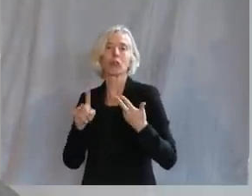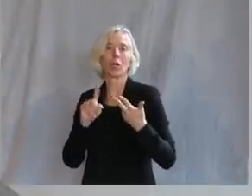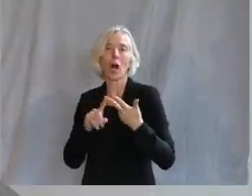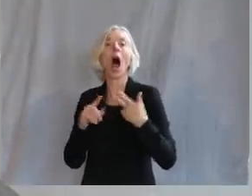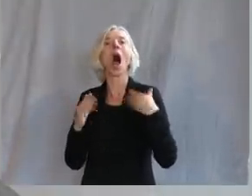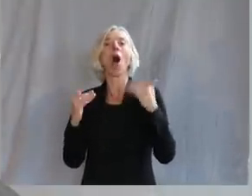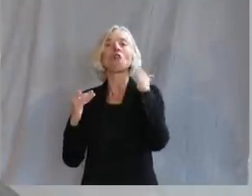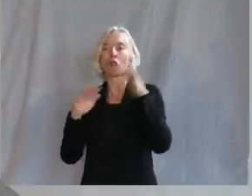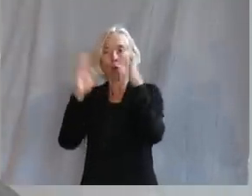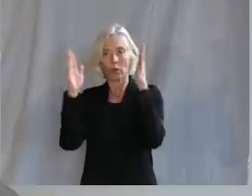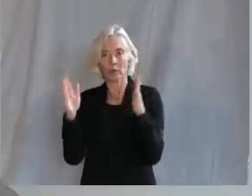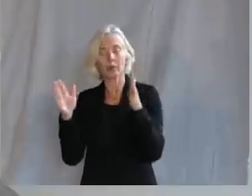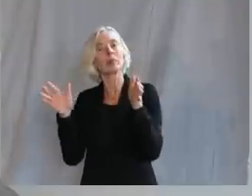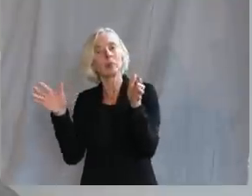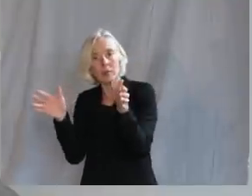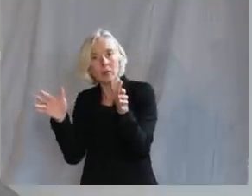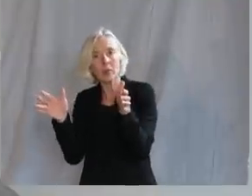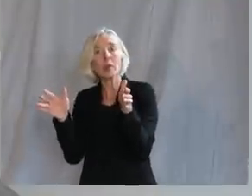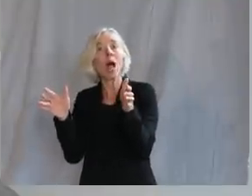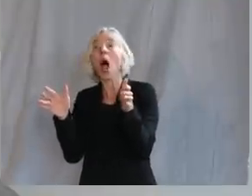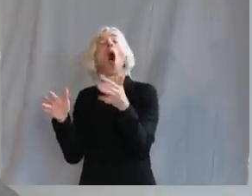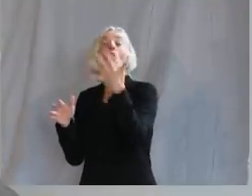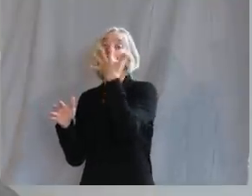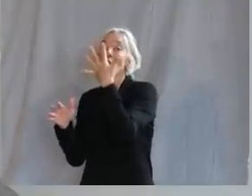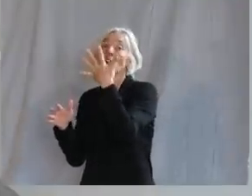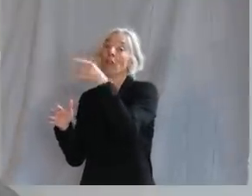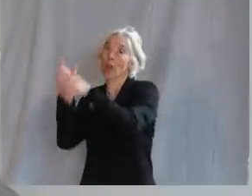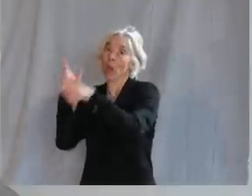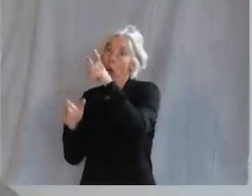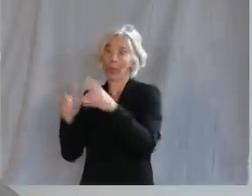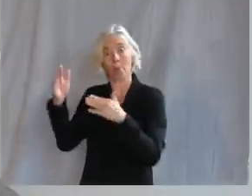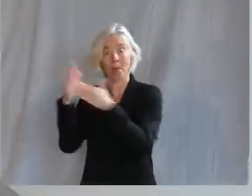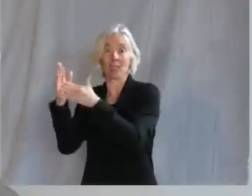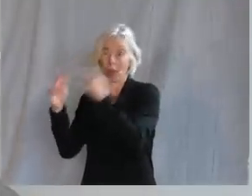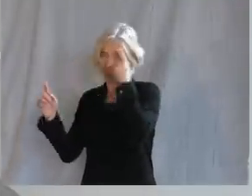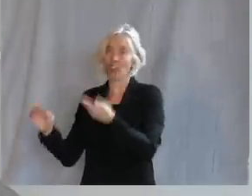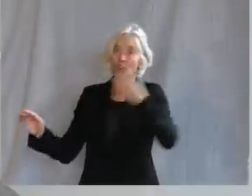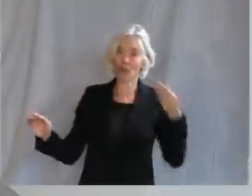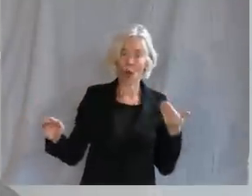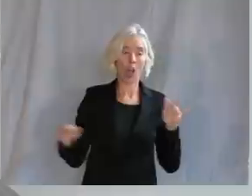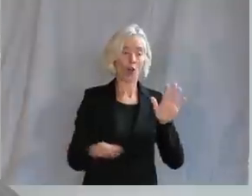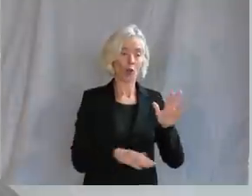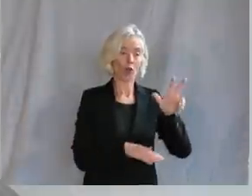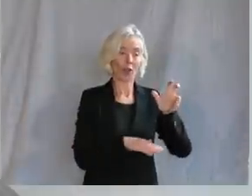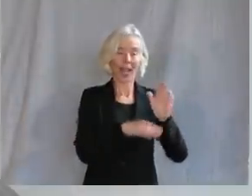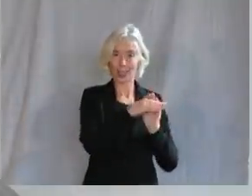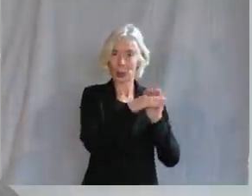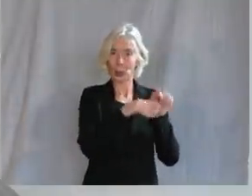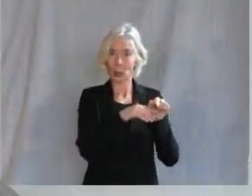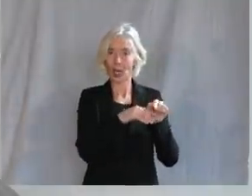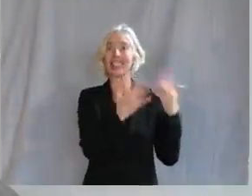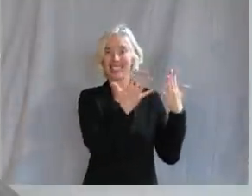auf maximal 5 Personen begrenzen. Also nicht 10 wie zwischen 35 und 50, sondern auf maximal 5 Personen.